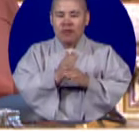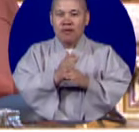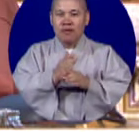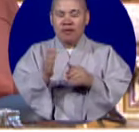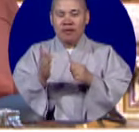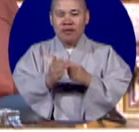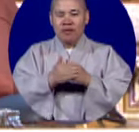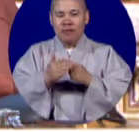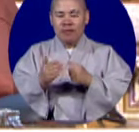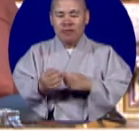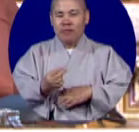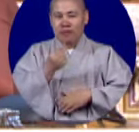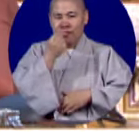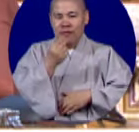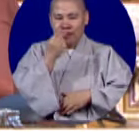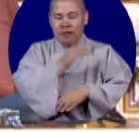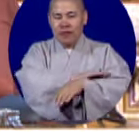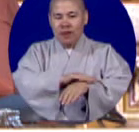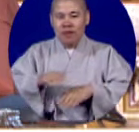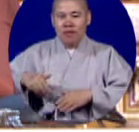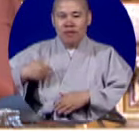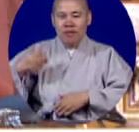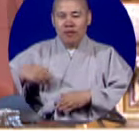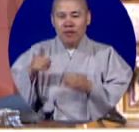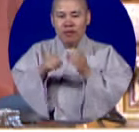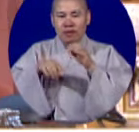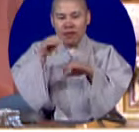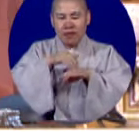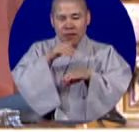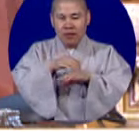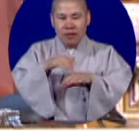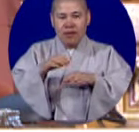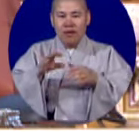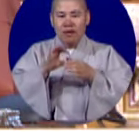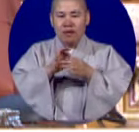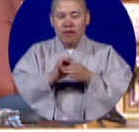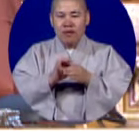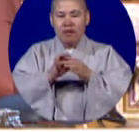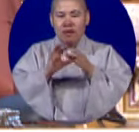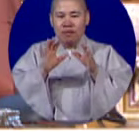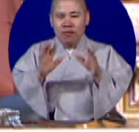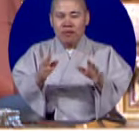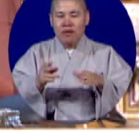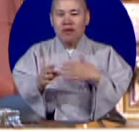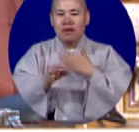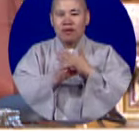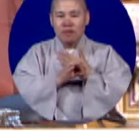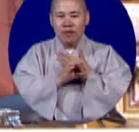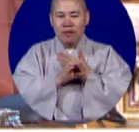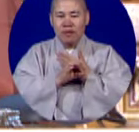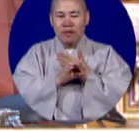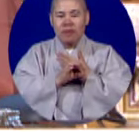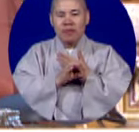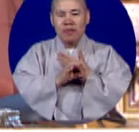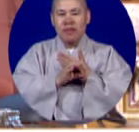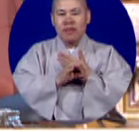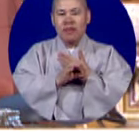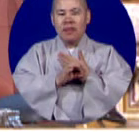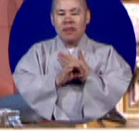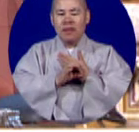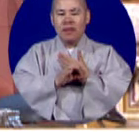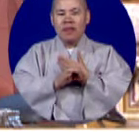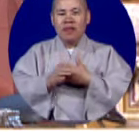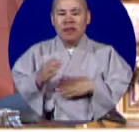그러니까 이제 수행을 잘 모르고 수행에 관심이 없는 것은 자기